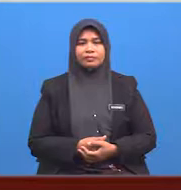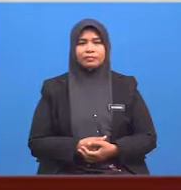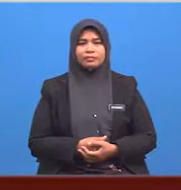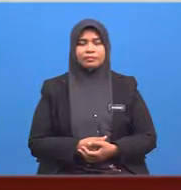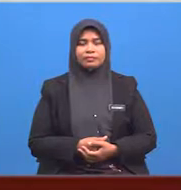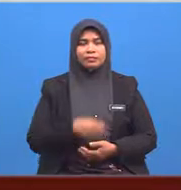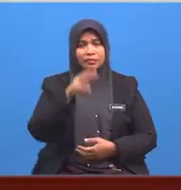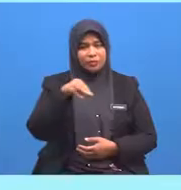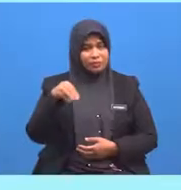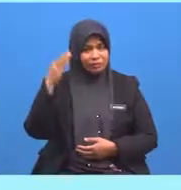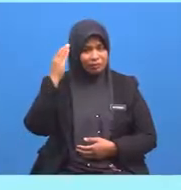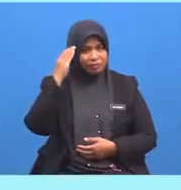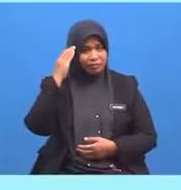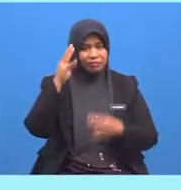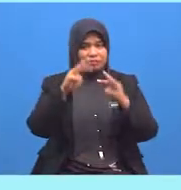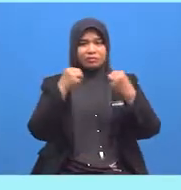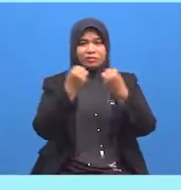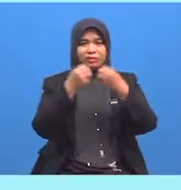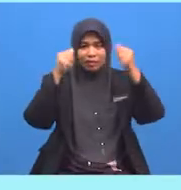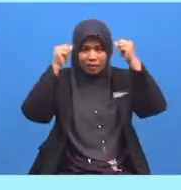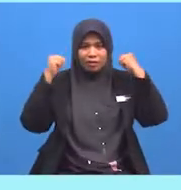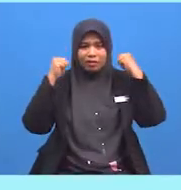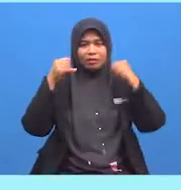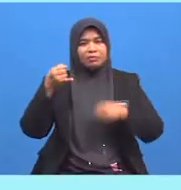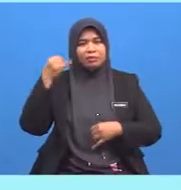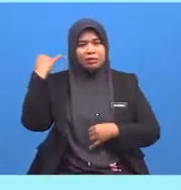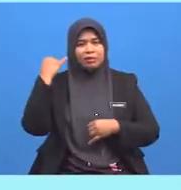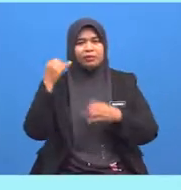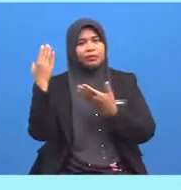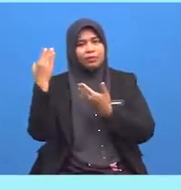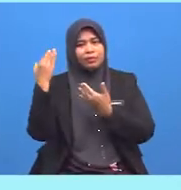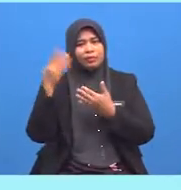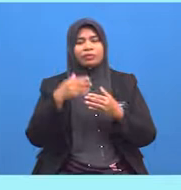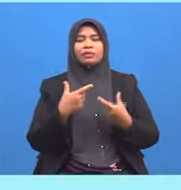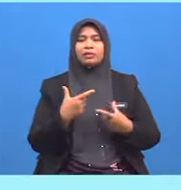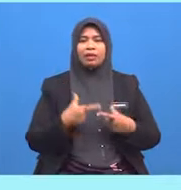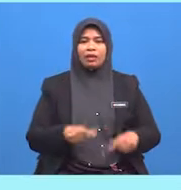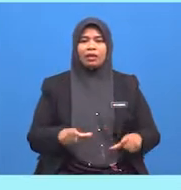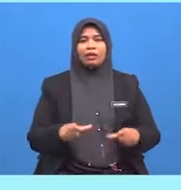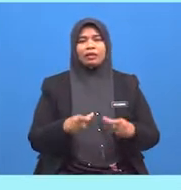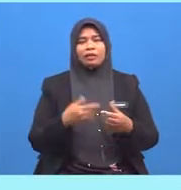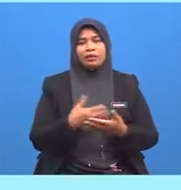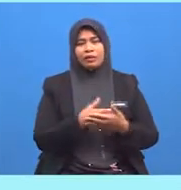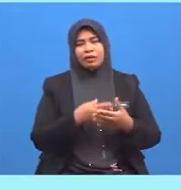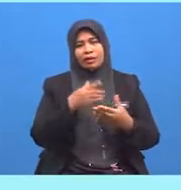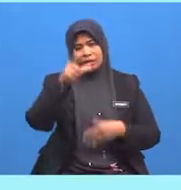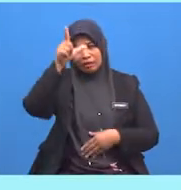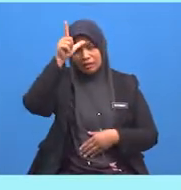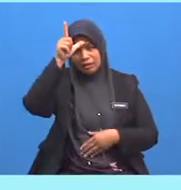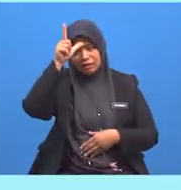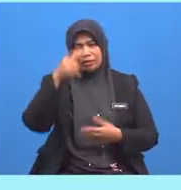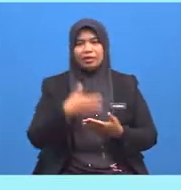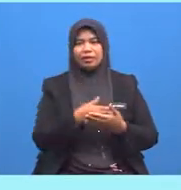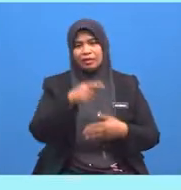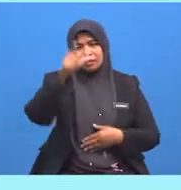murid-murid tahu masyarakat Arab jahiliyah menanti kelahiran anak lelaki anak lelaki